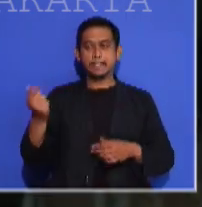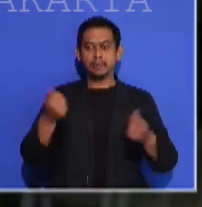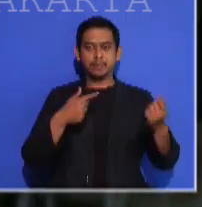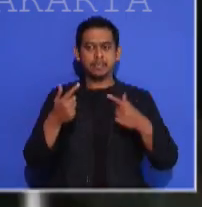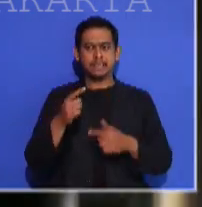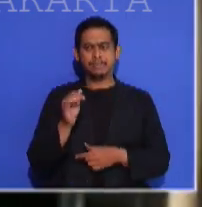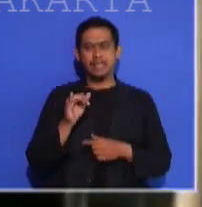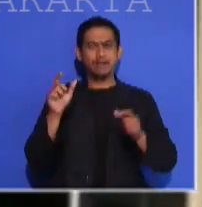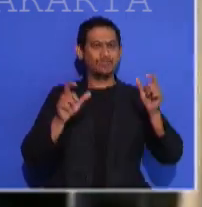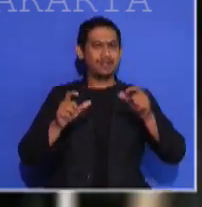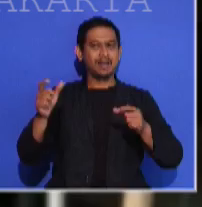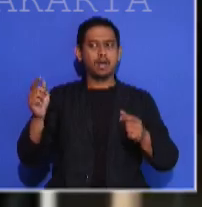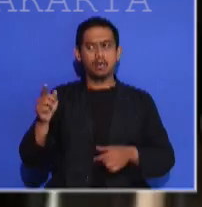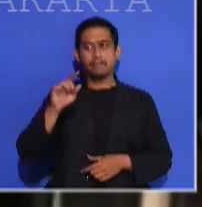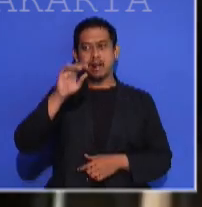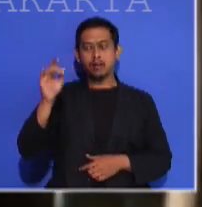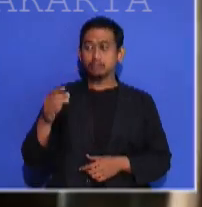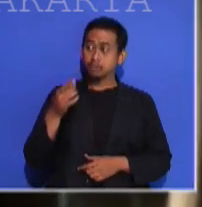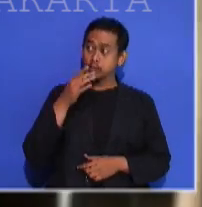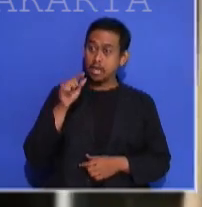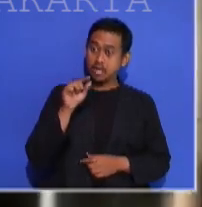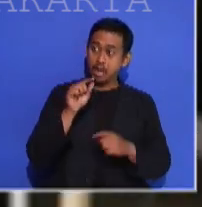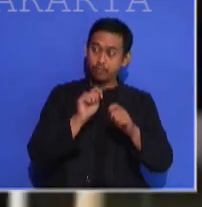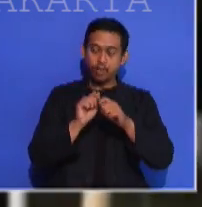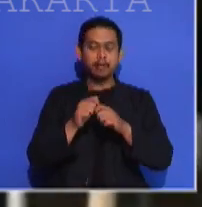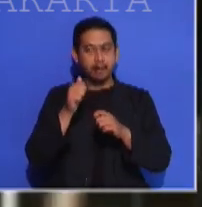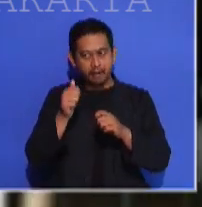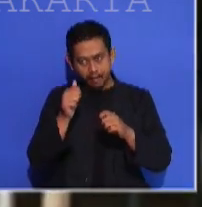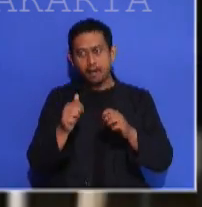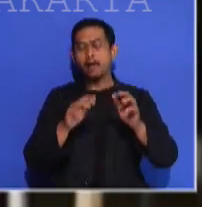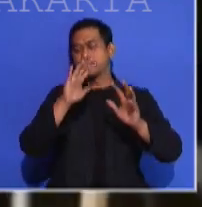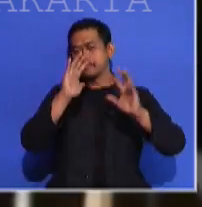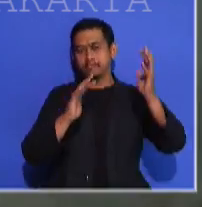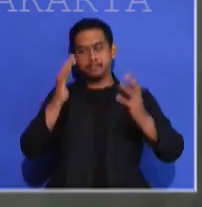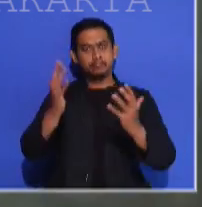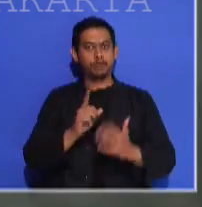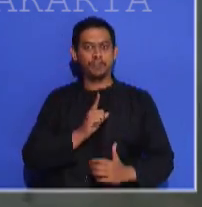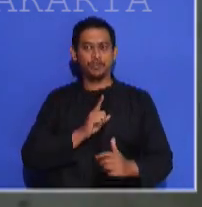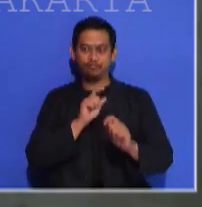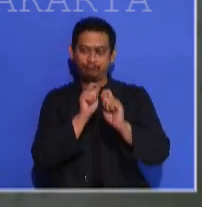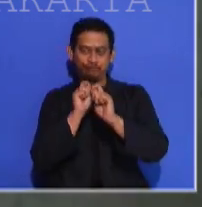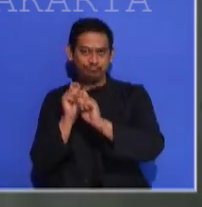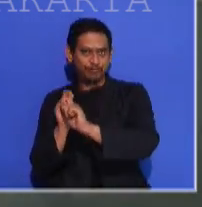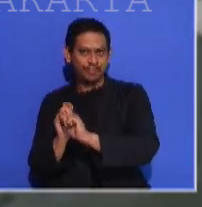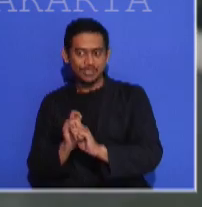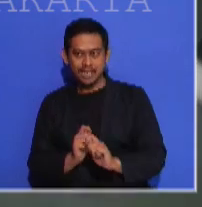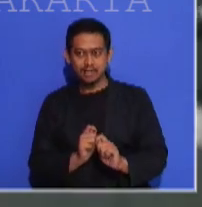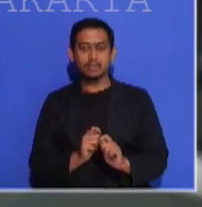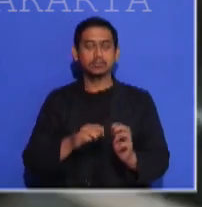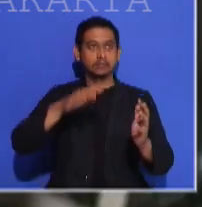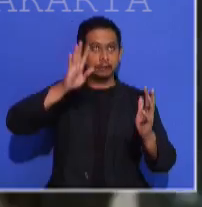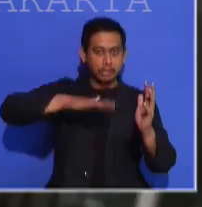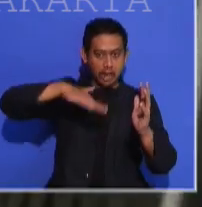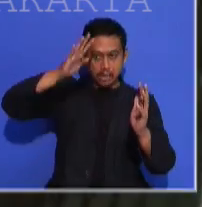sanes. Salajengipun perangan sanes dipun damel piyambak. Sasampunipun dipun rakit lan dipun cet, sengkeran ingkang sampun